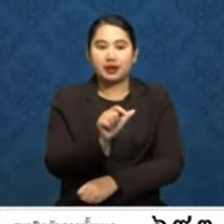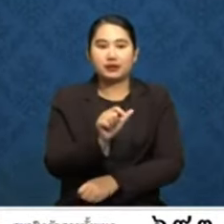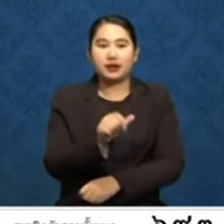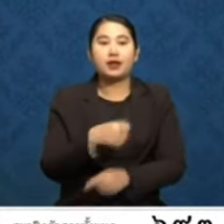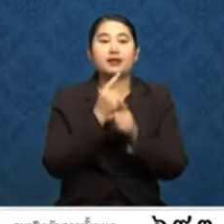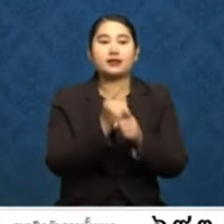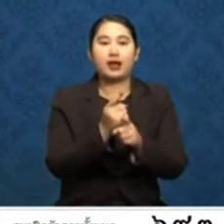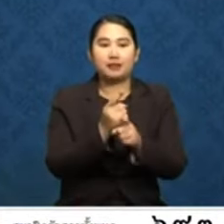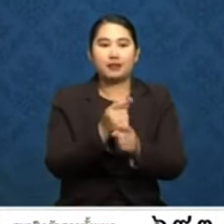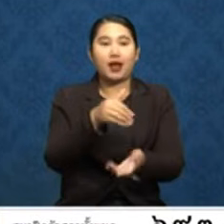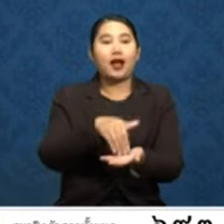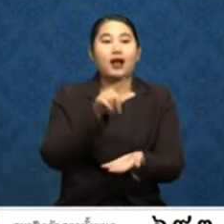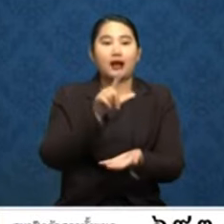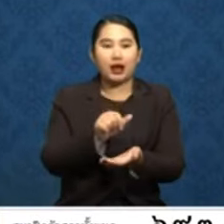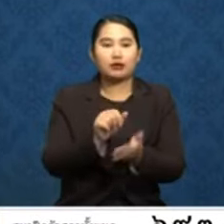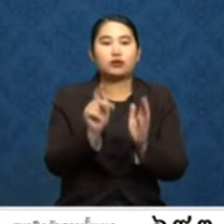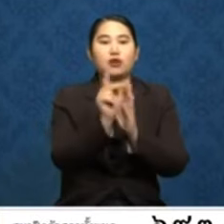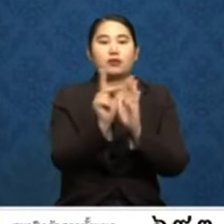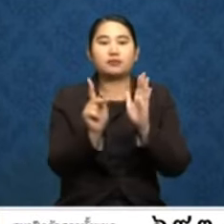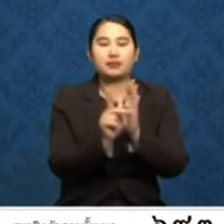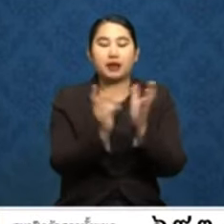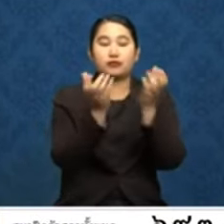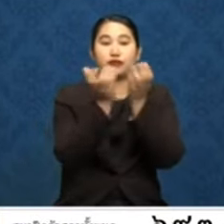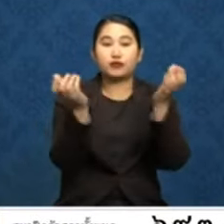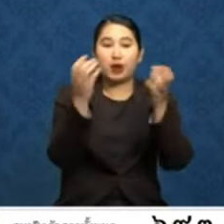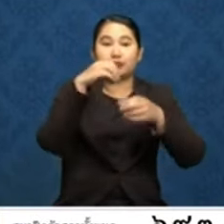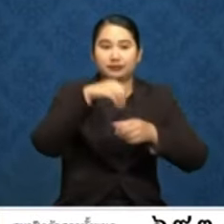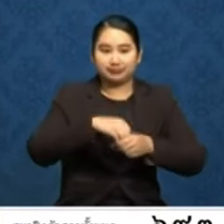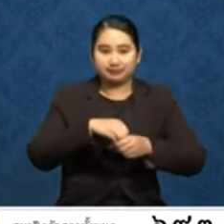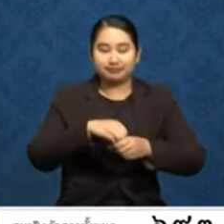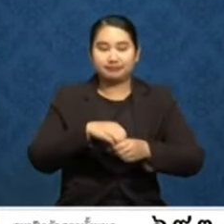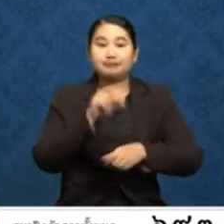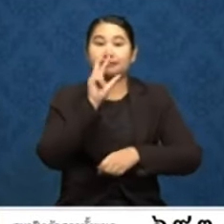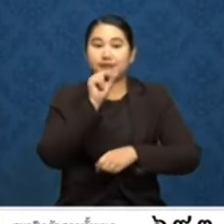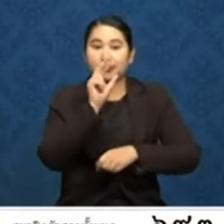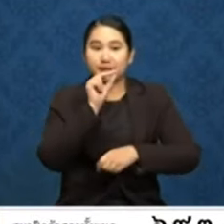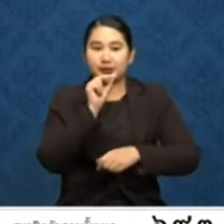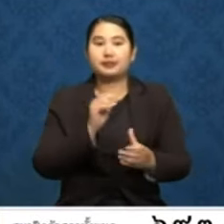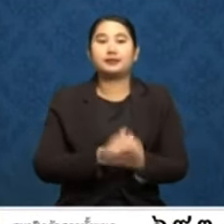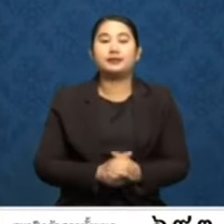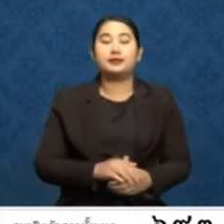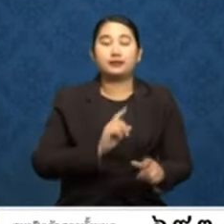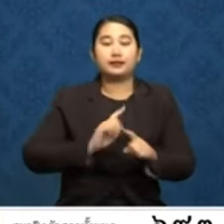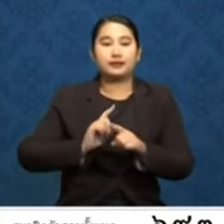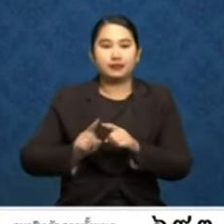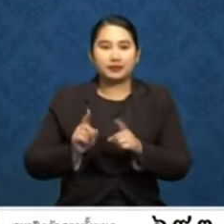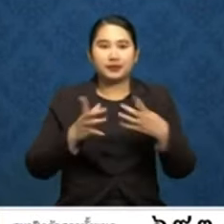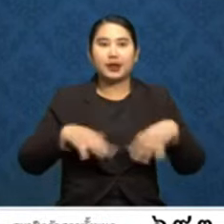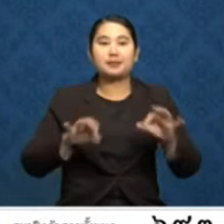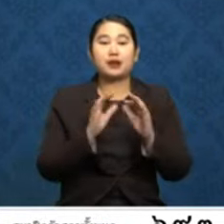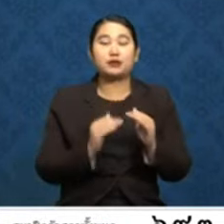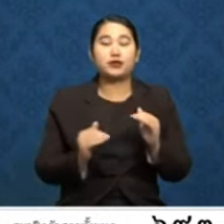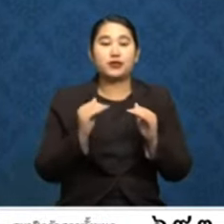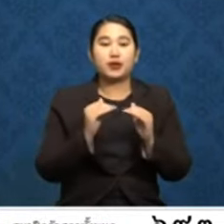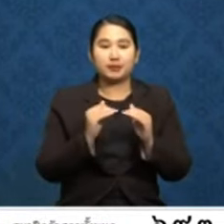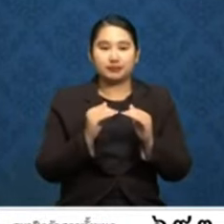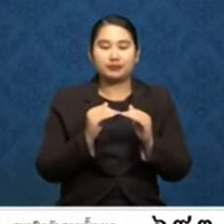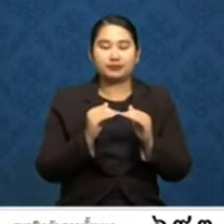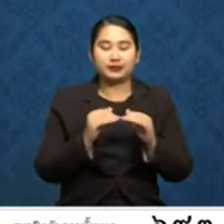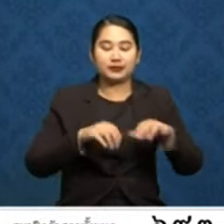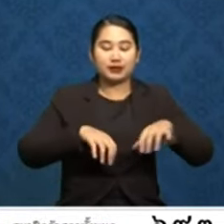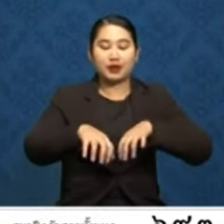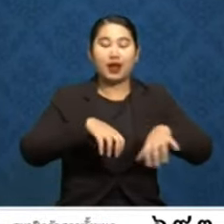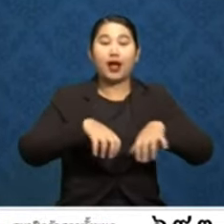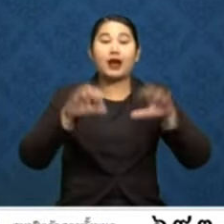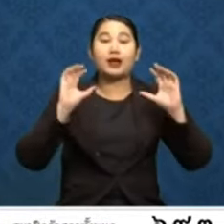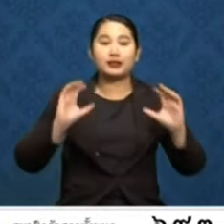รรม Rule of Law และความโปร่งใส Transparency สร้างความชอบธรรมในการบริหารราช